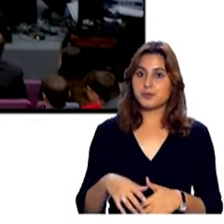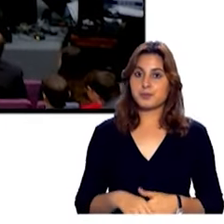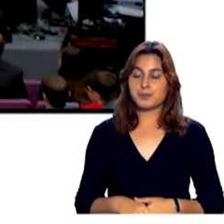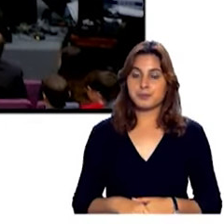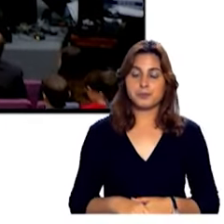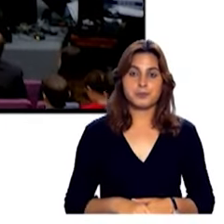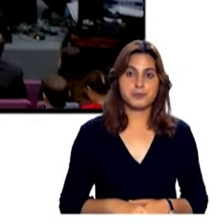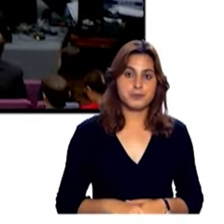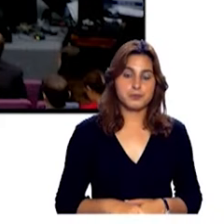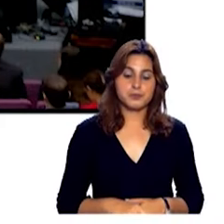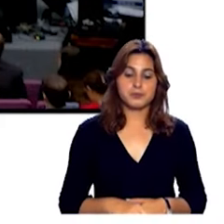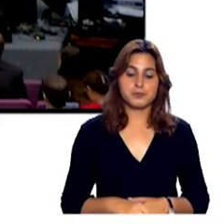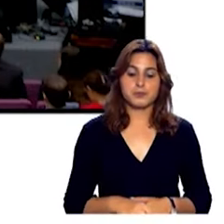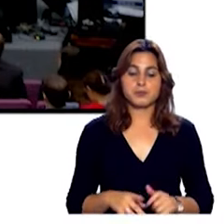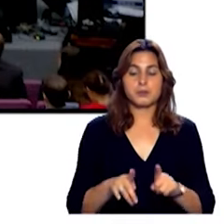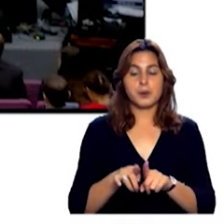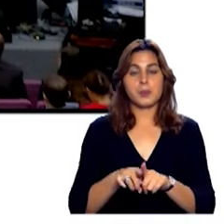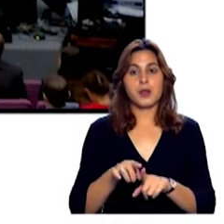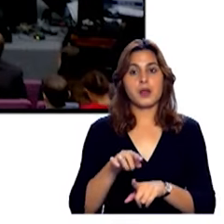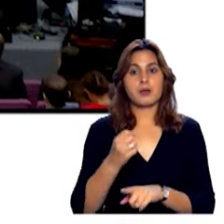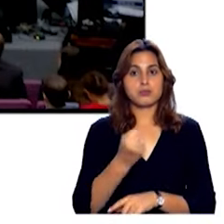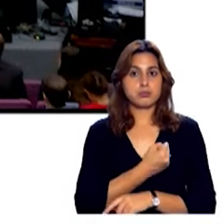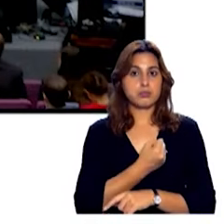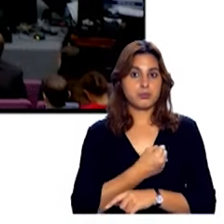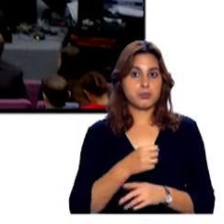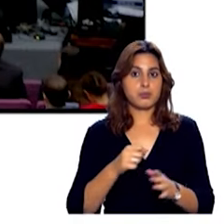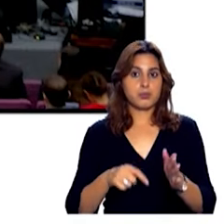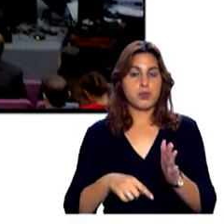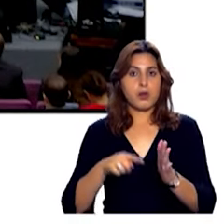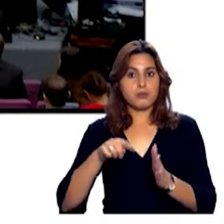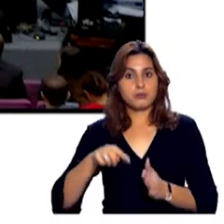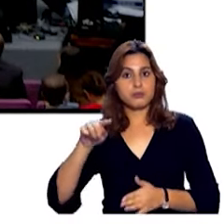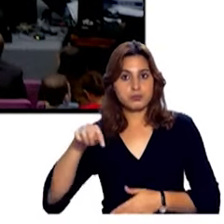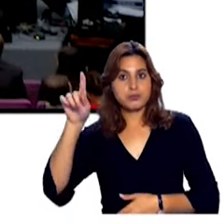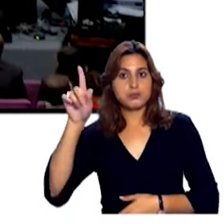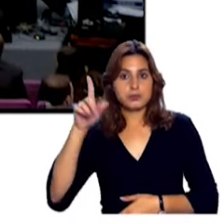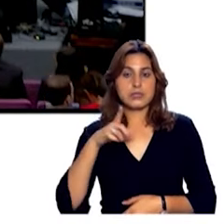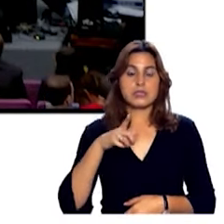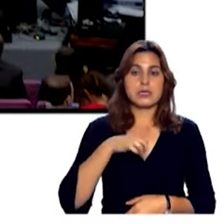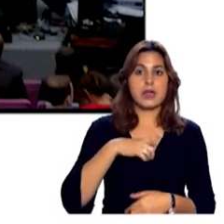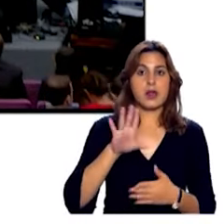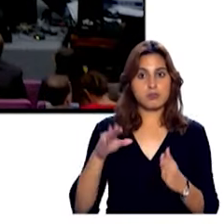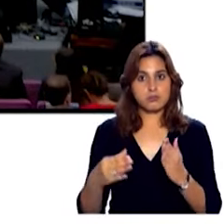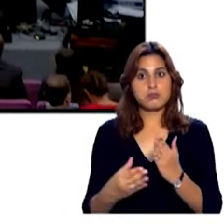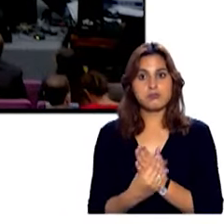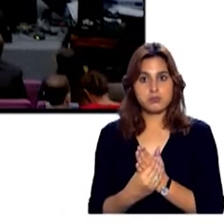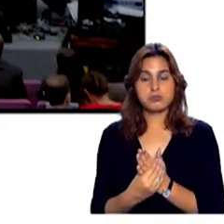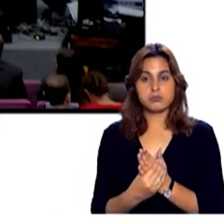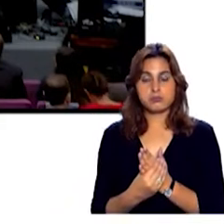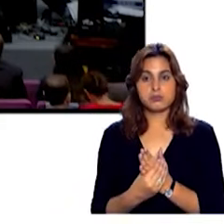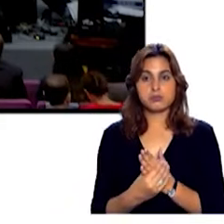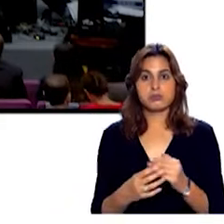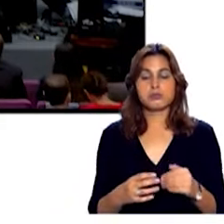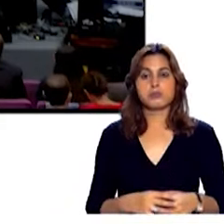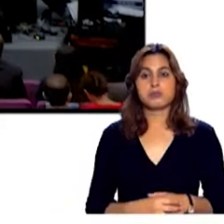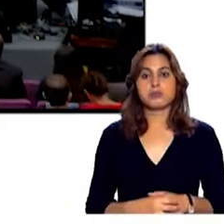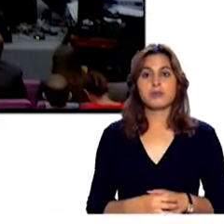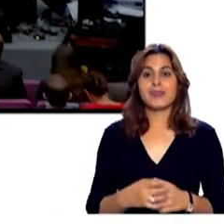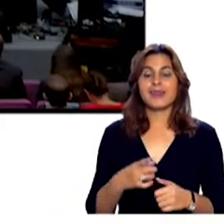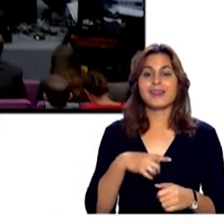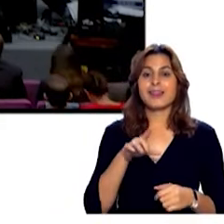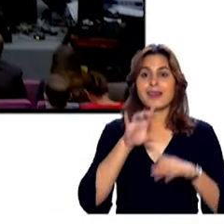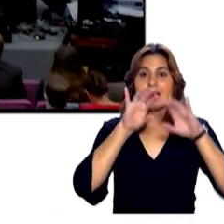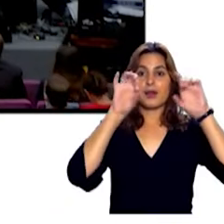specifico che riguarda Il giudizi davanti alla corte di cassazione Vedete quello che colpisce